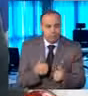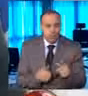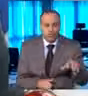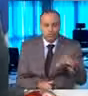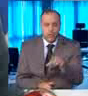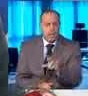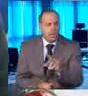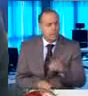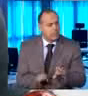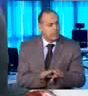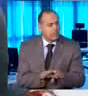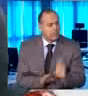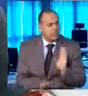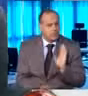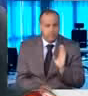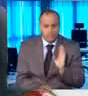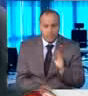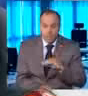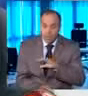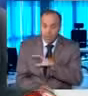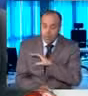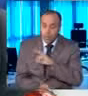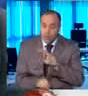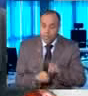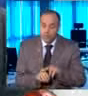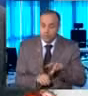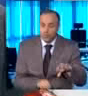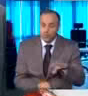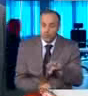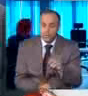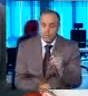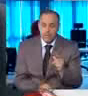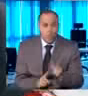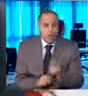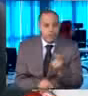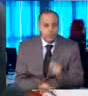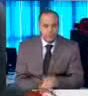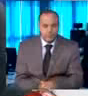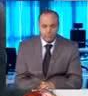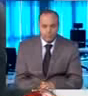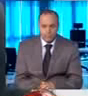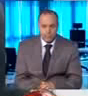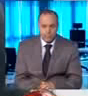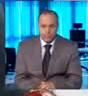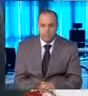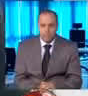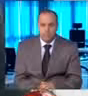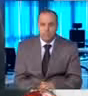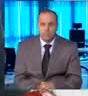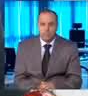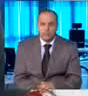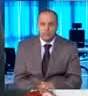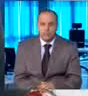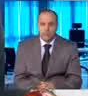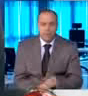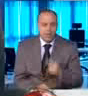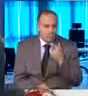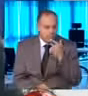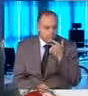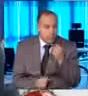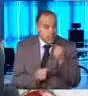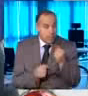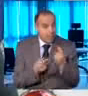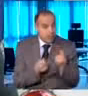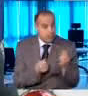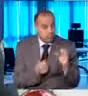الجهات، ومعناها دور المسؤولين الجهويين دور مهم جدا، وهذا معناها بدون اعتبار الإمكانيات